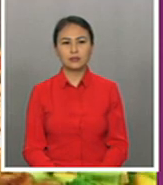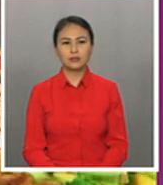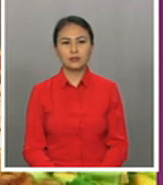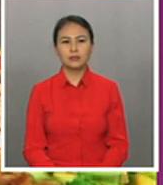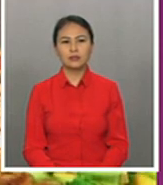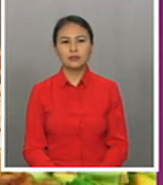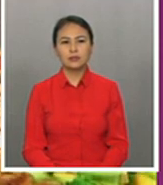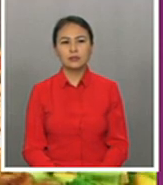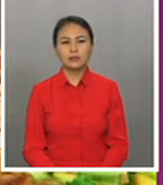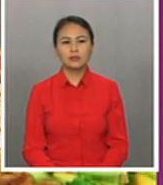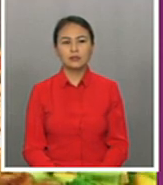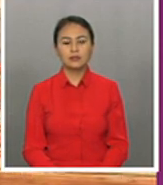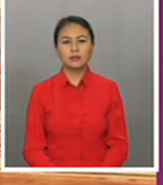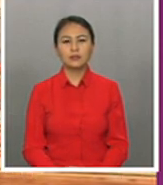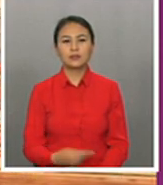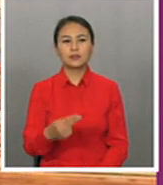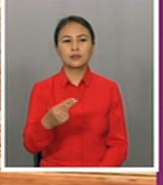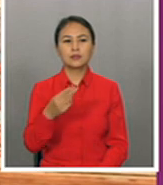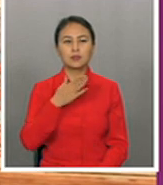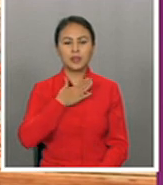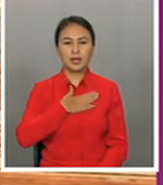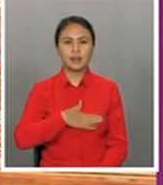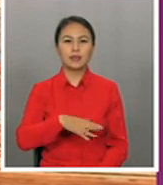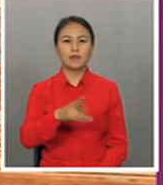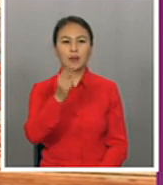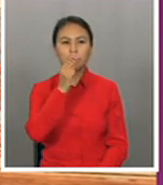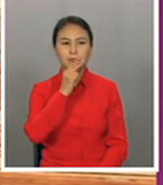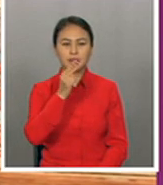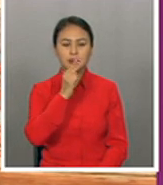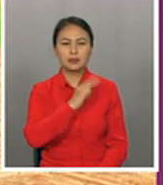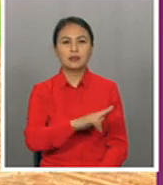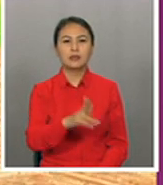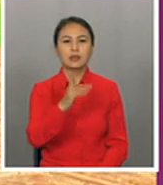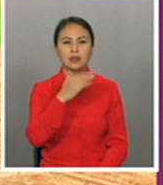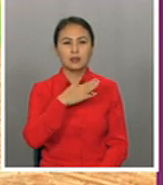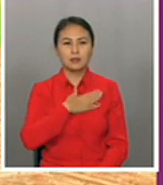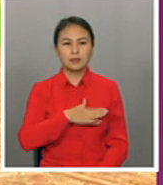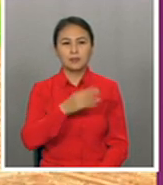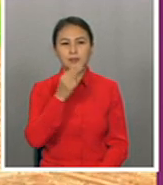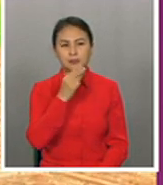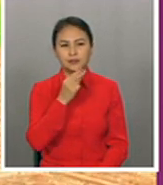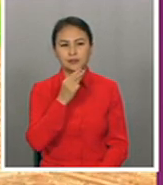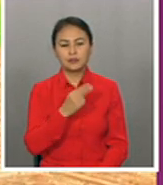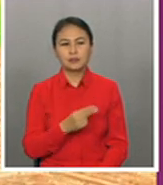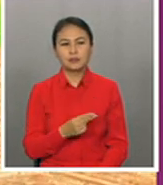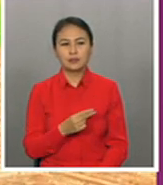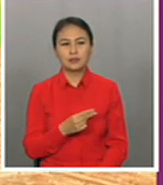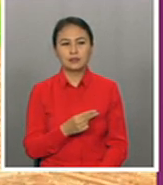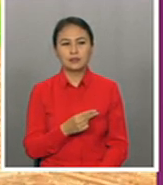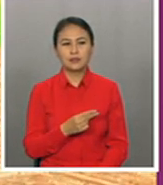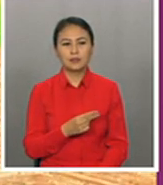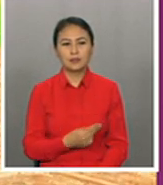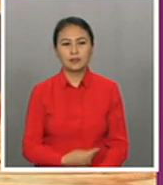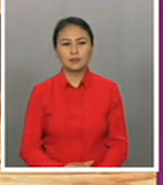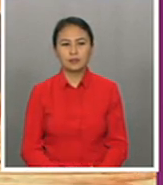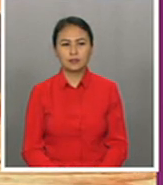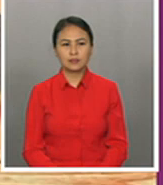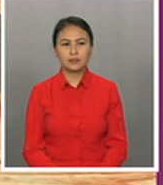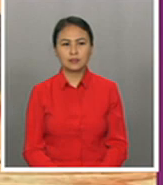Астарың дәмді болсын. Рахмет, ата. Әже, ас дәмді болсын. Алыңдар, астан